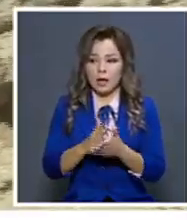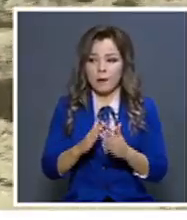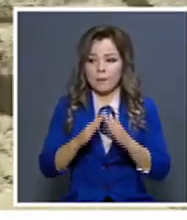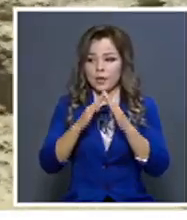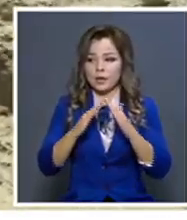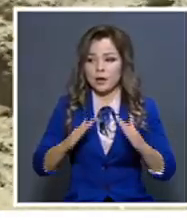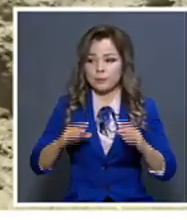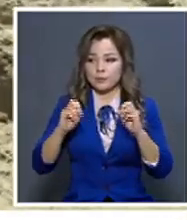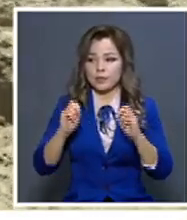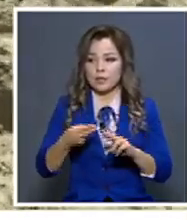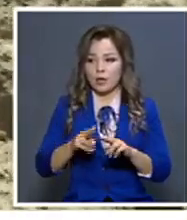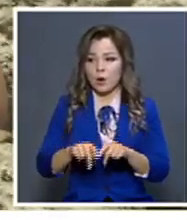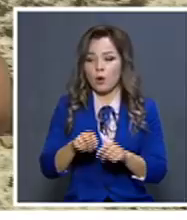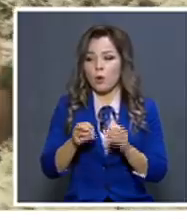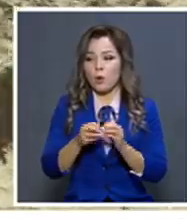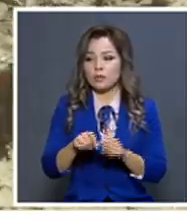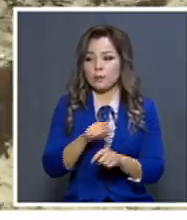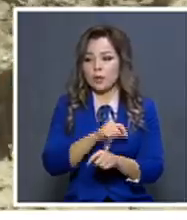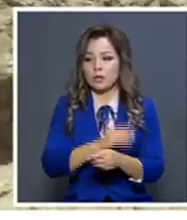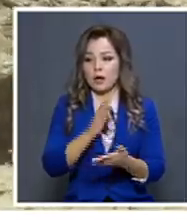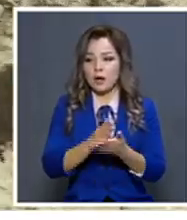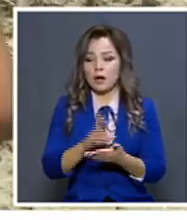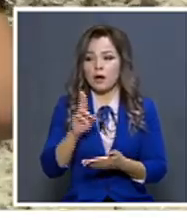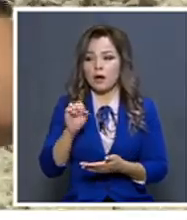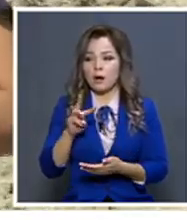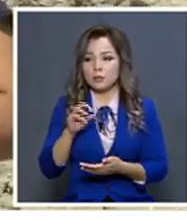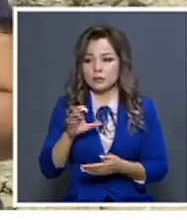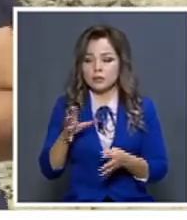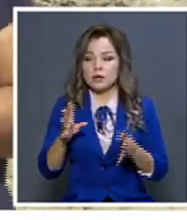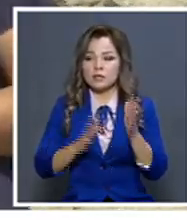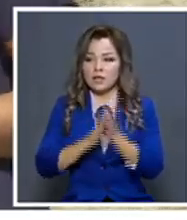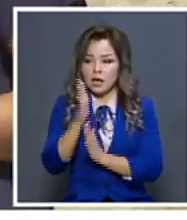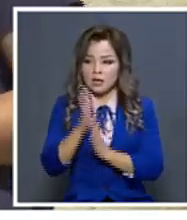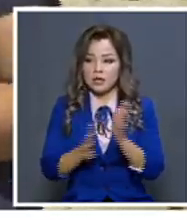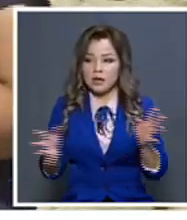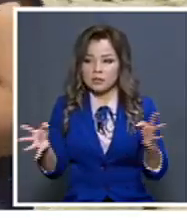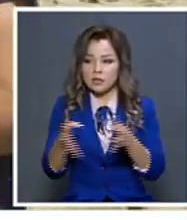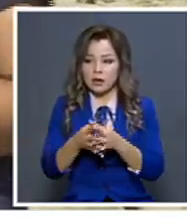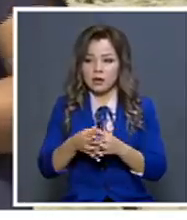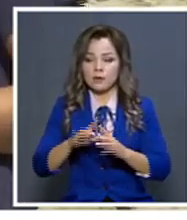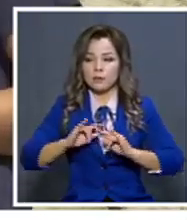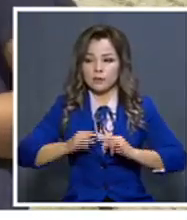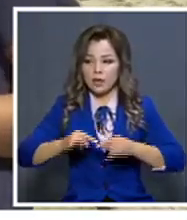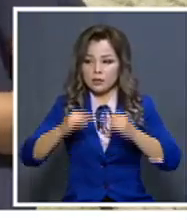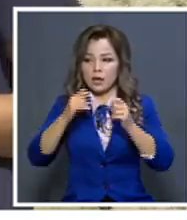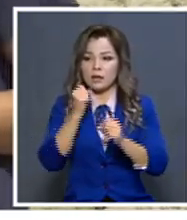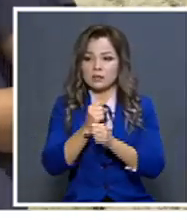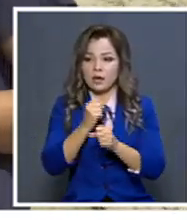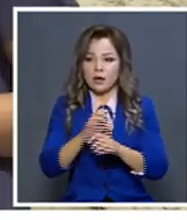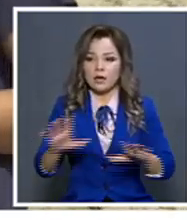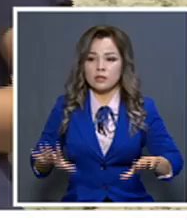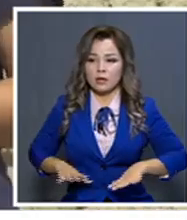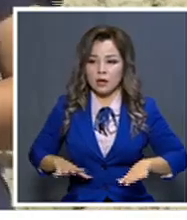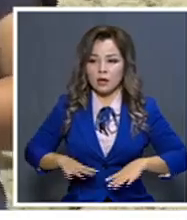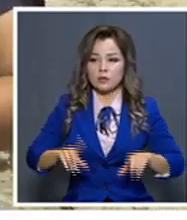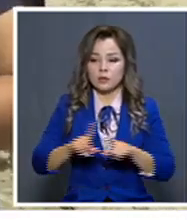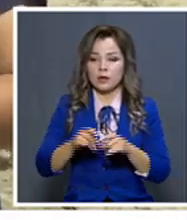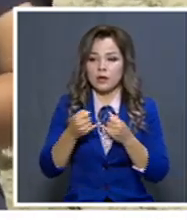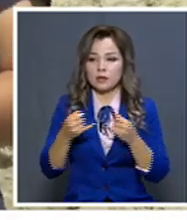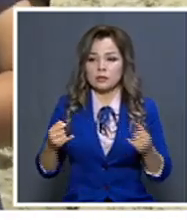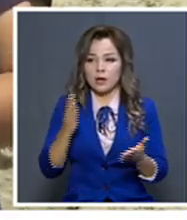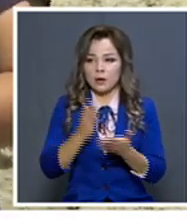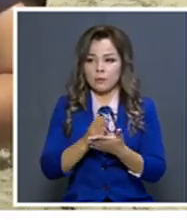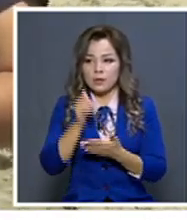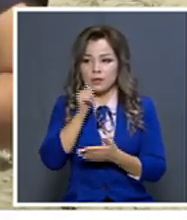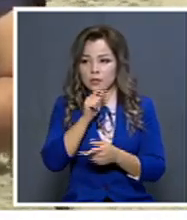Пирамидаға ұқсас 10 метрлік мұнара қамыс пен саманнан салынған. Мұндағы саз балшықтың құрамында жылқының қылы бар,